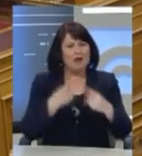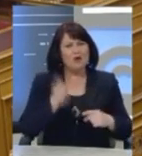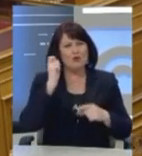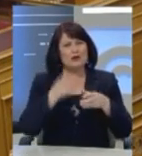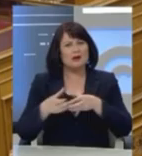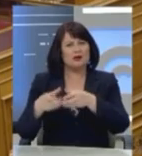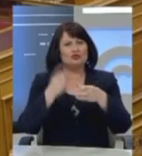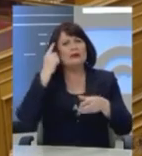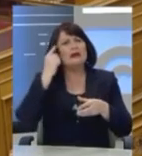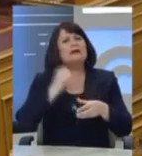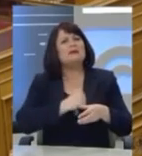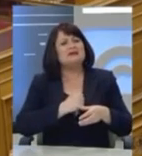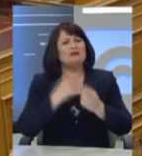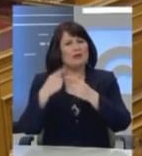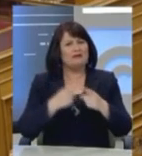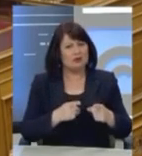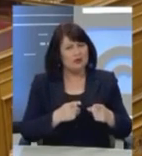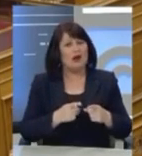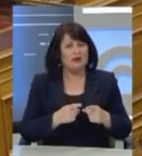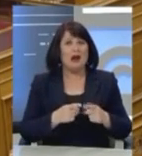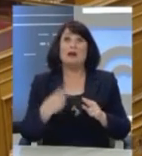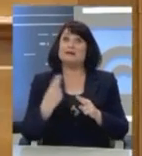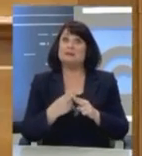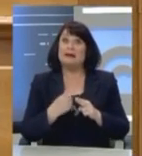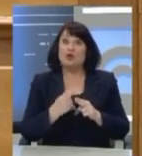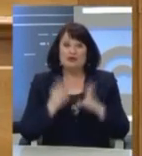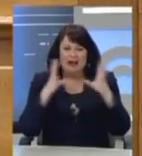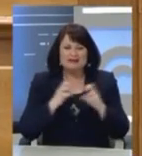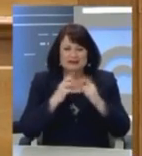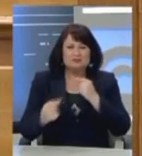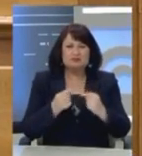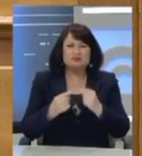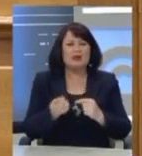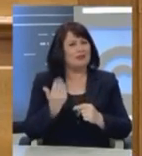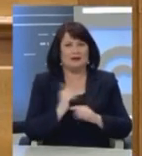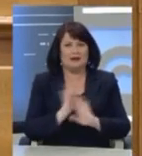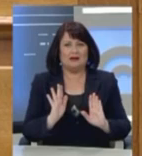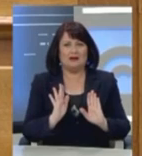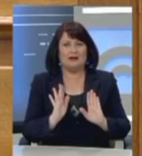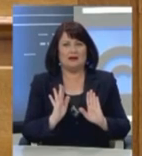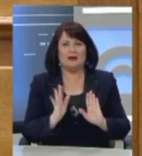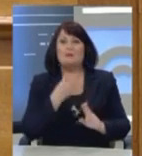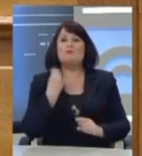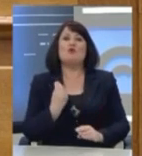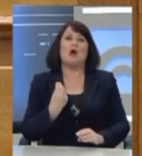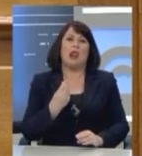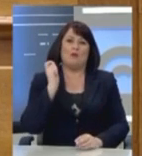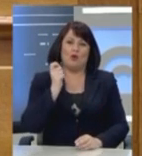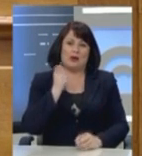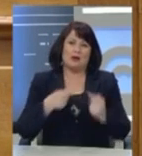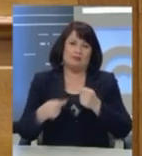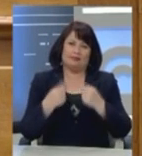την ιδεολογία, την πολιτική άποψη. Όμως είναι σημαντικό η αντιπαράθεση να διεξάγεται με πολιτικότερους όρους στον τόπο.